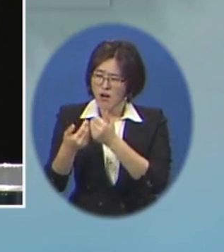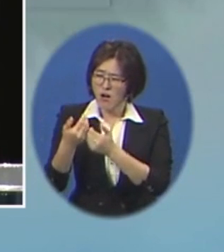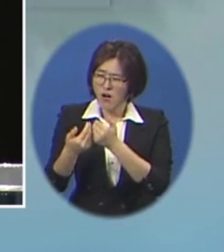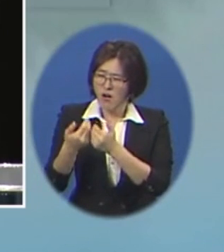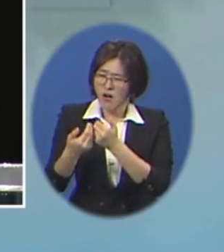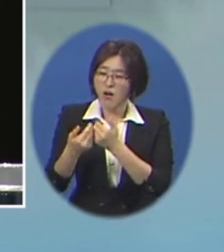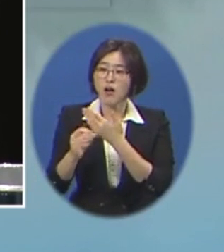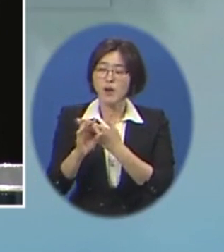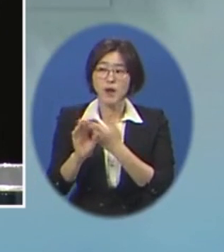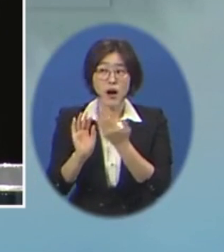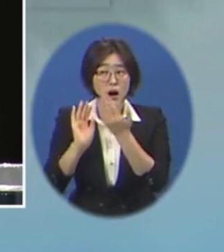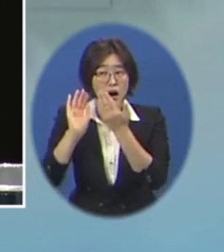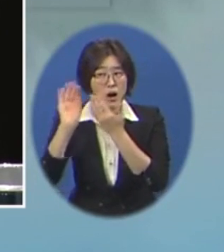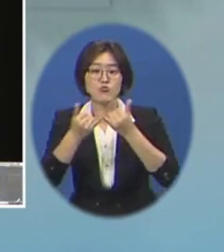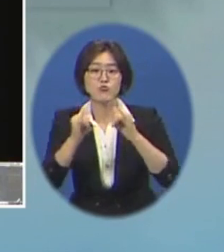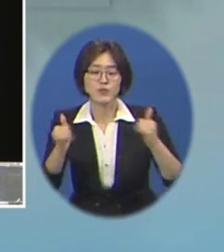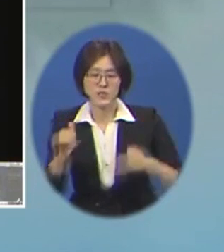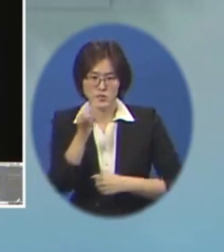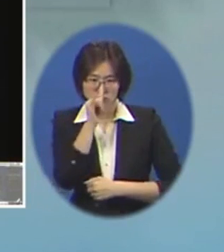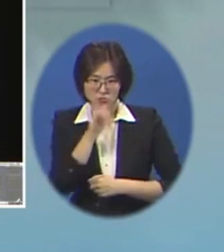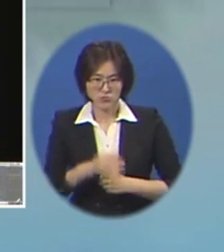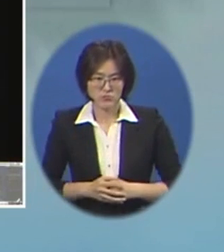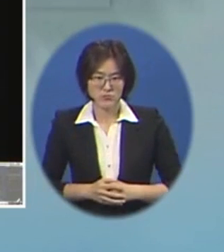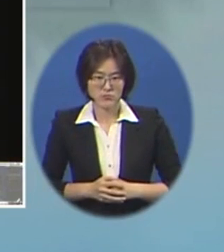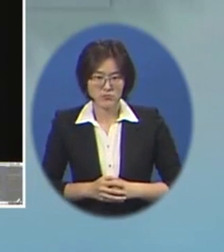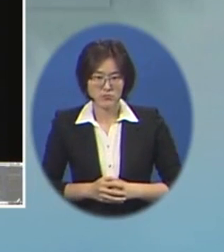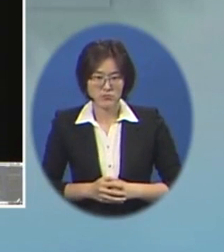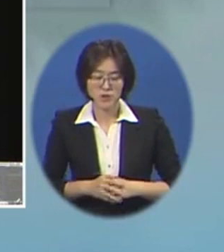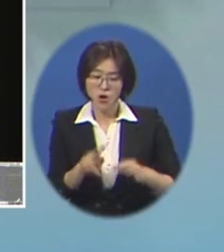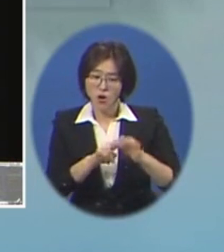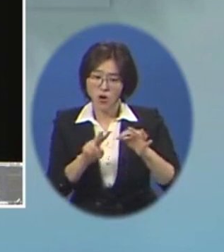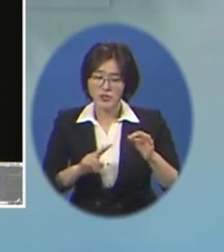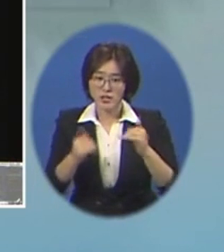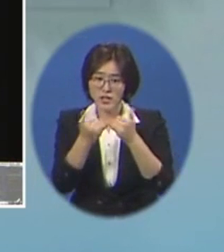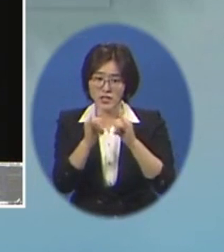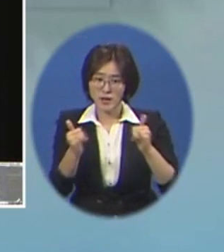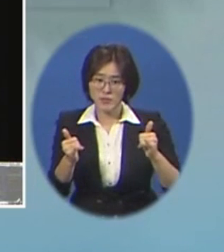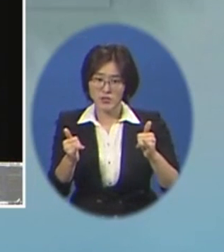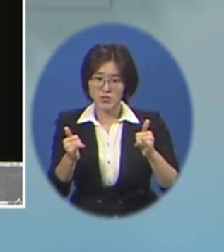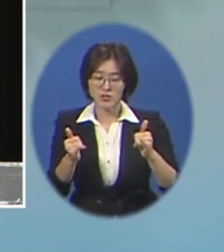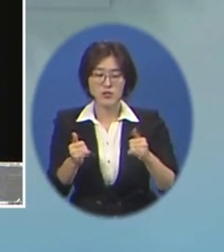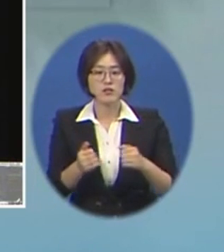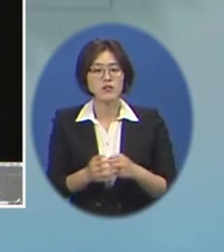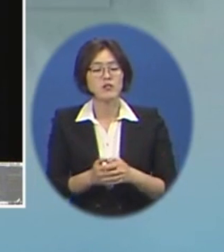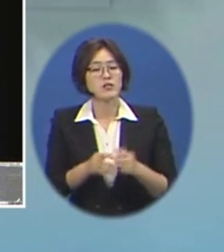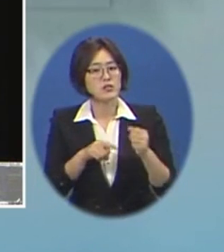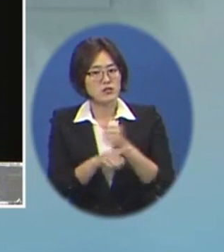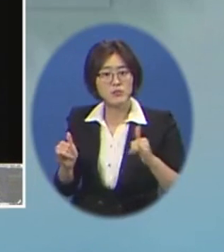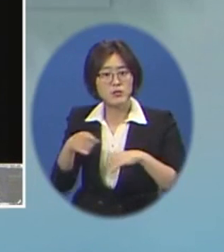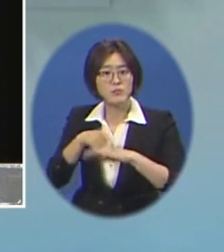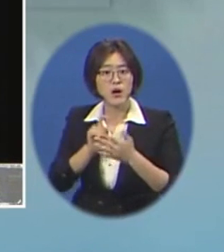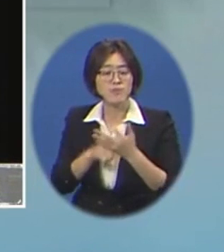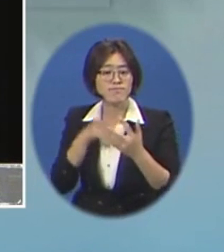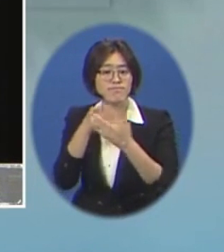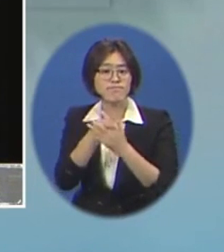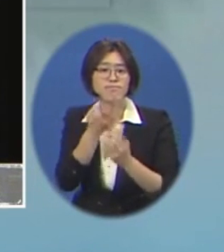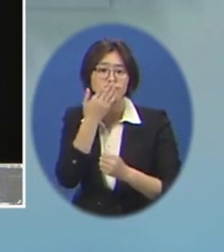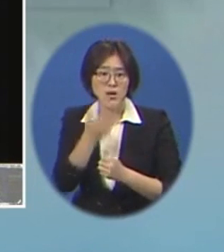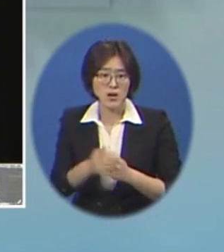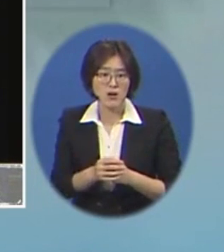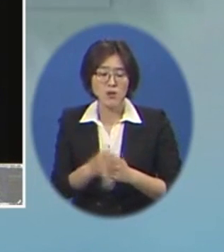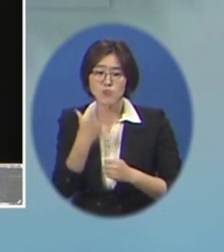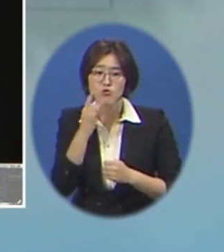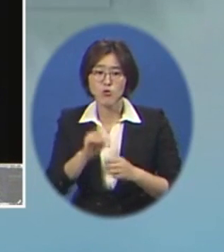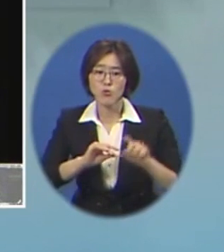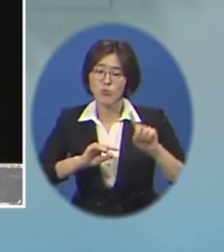앞으로 그러면 4년 동안 계속 이 상태는 그 창 국민의 뜻을 또 정확하게 뜻깊게 묻지도 않고 그의 찬성을 하며